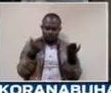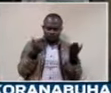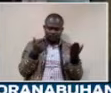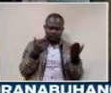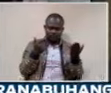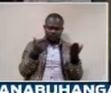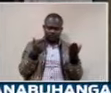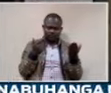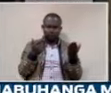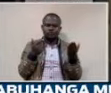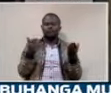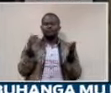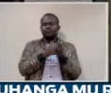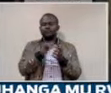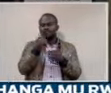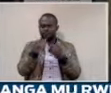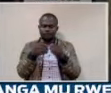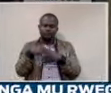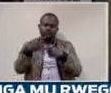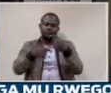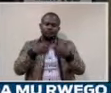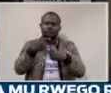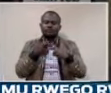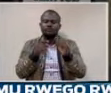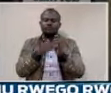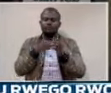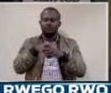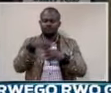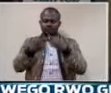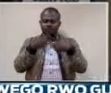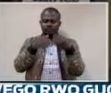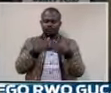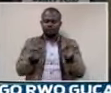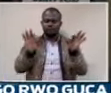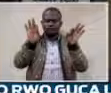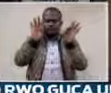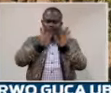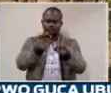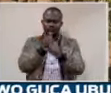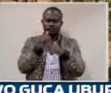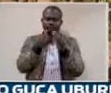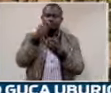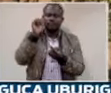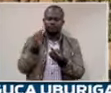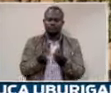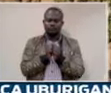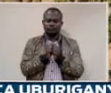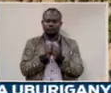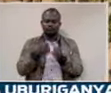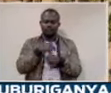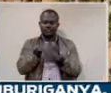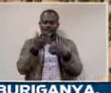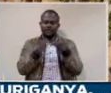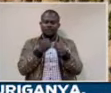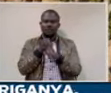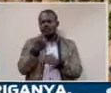bimwe birahagarara, ibindi birakomeza, ariko mu gukomeza biba ngombwa ko abakozi bagabanyuka. Maze umwaka umwe